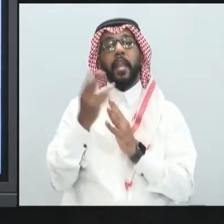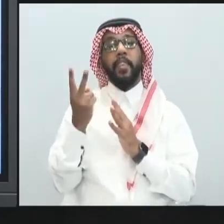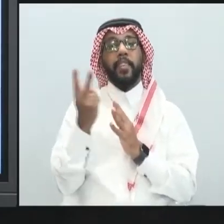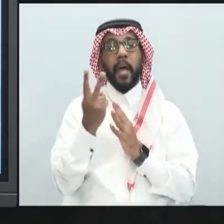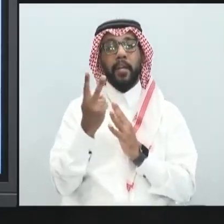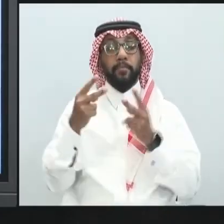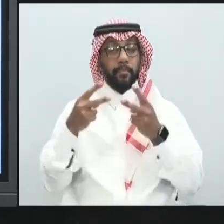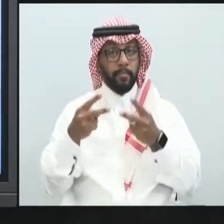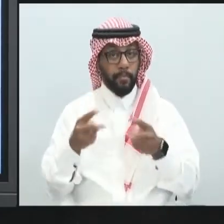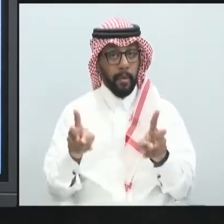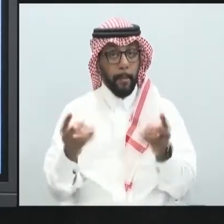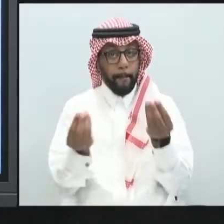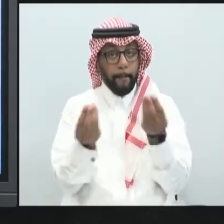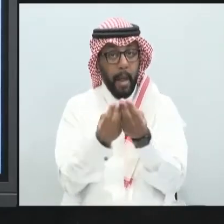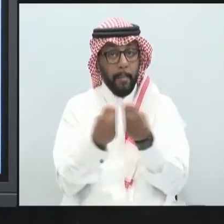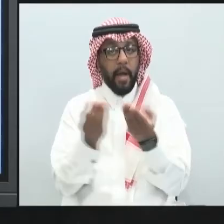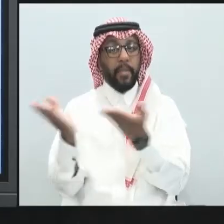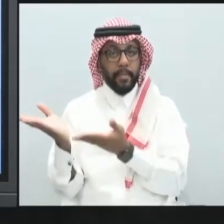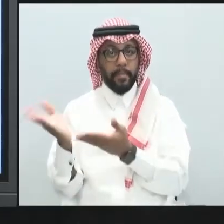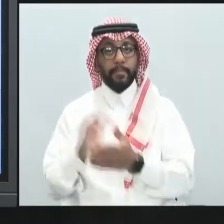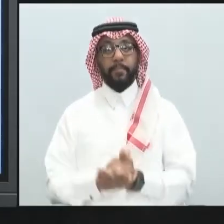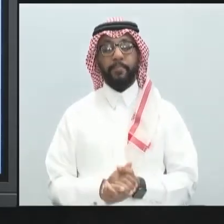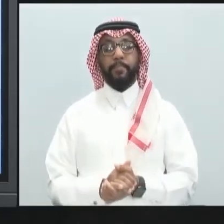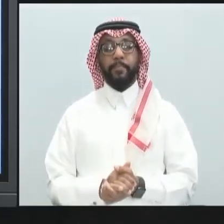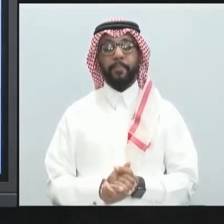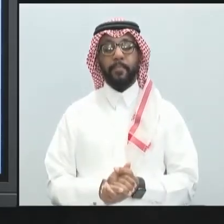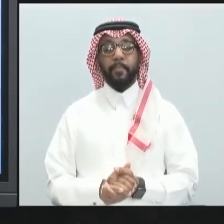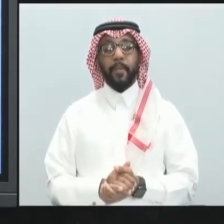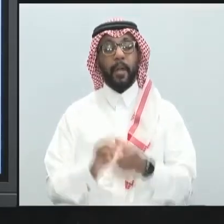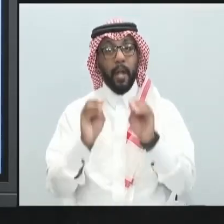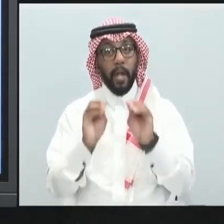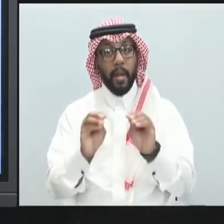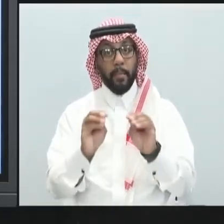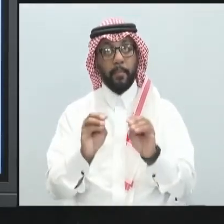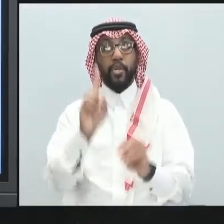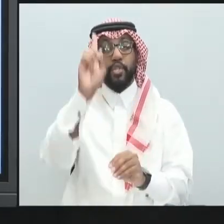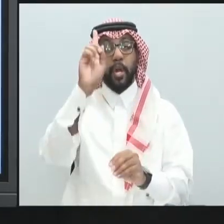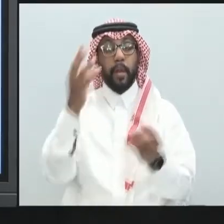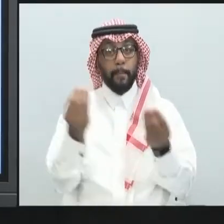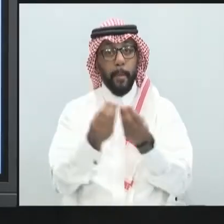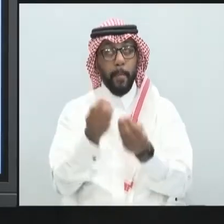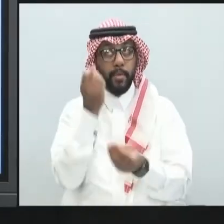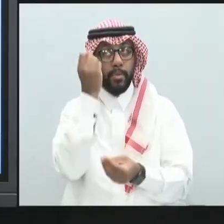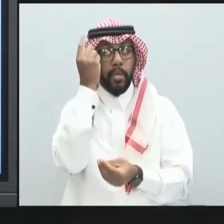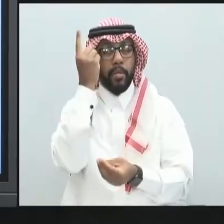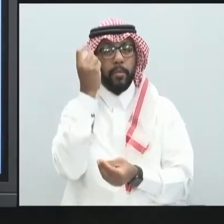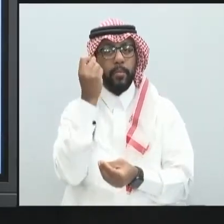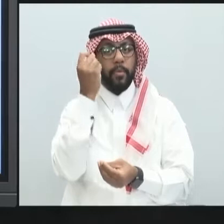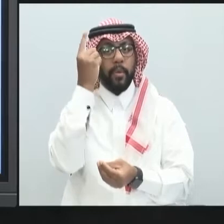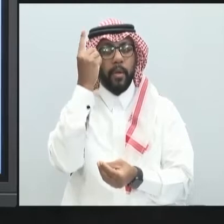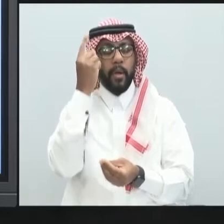سوف اكون معكم بمشيئه الله تعالى في هذا الدرس لنستذكر سويا